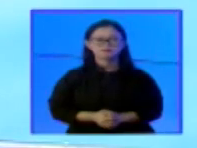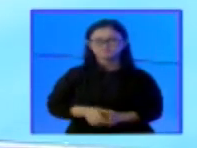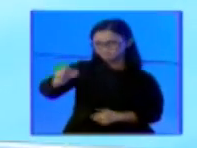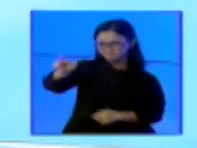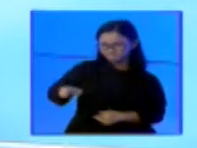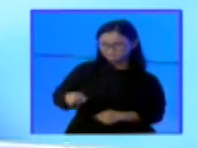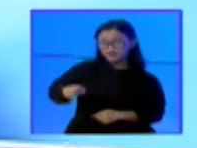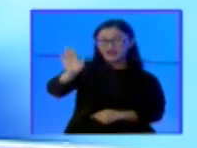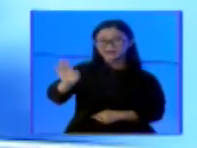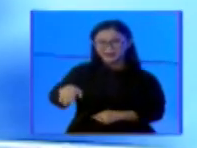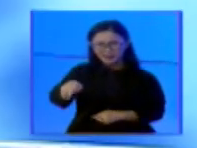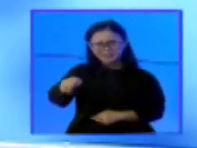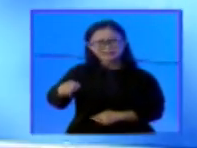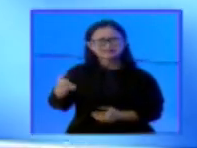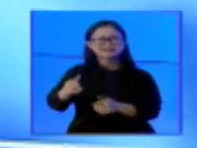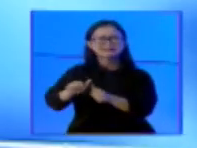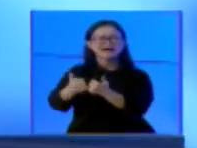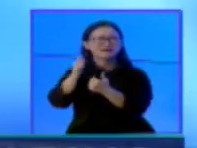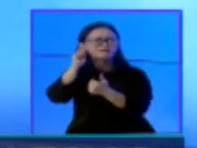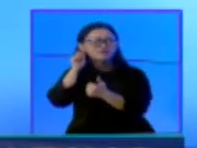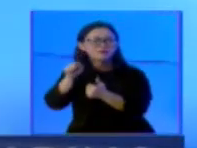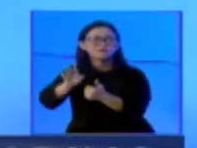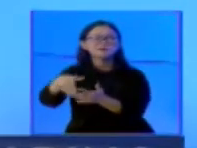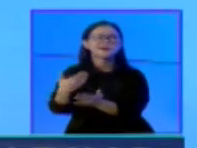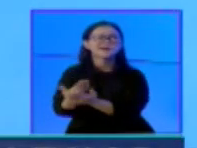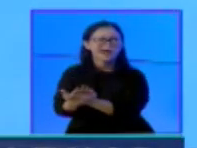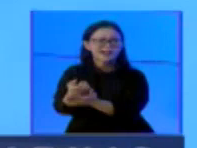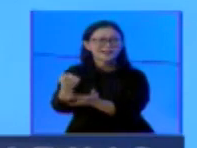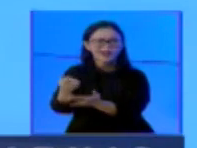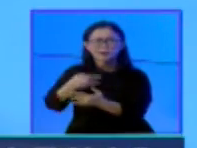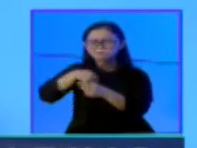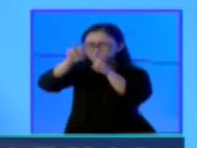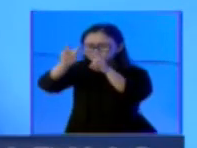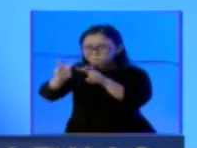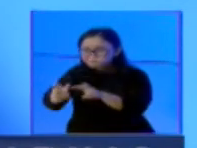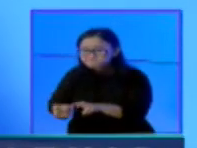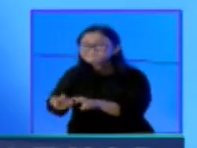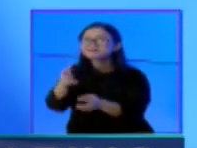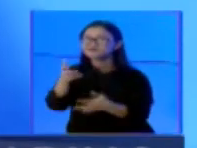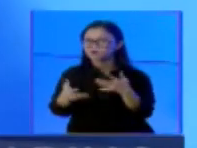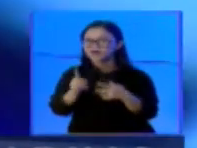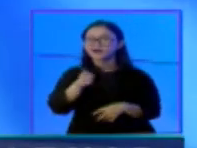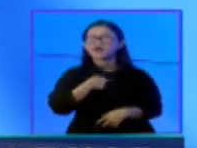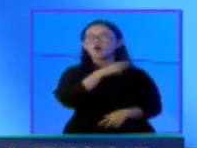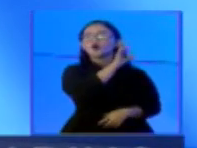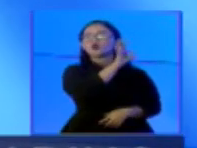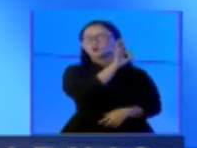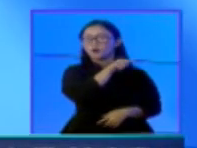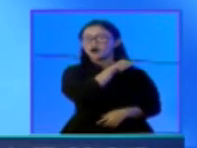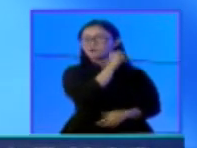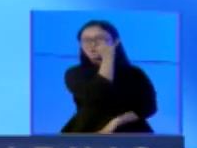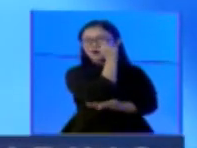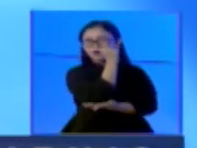Penyelidikan kasus tewasnya seorang bocah perempuan di Tangerang, Banten mengungkap keterlibatan kedua orang tua korban. Pengakuan